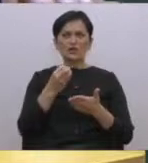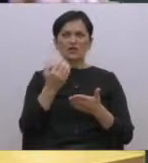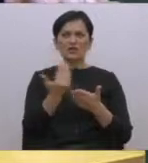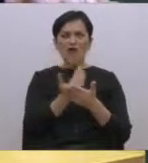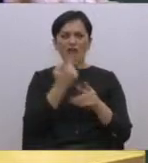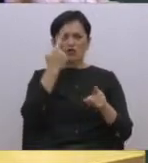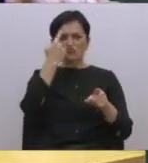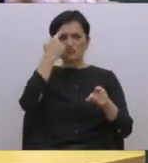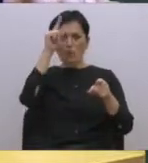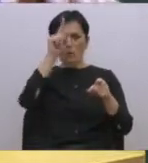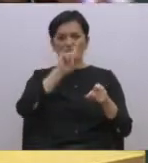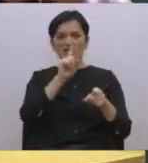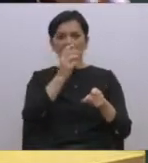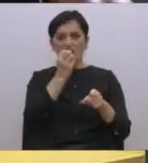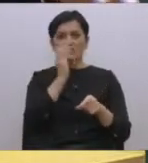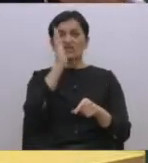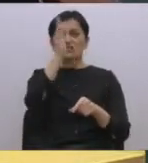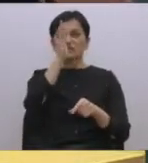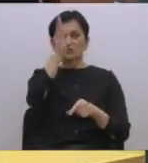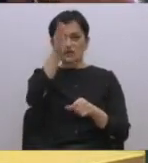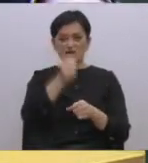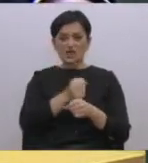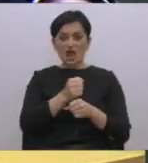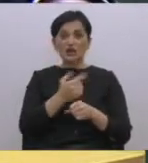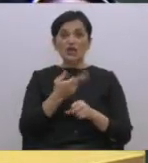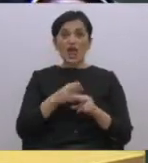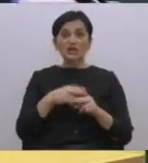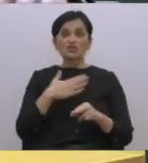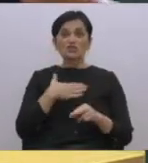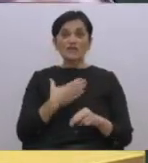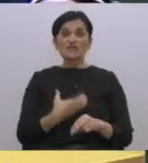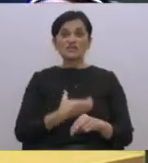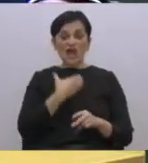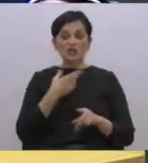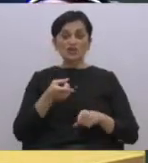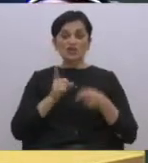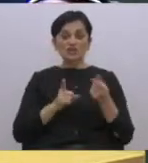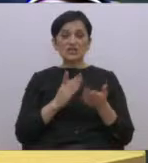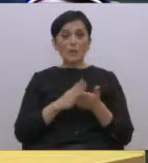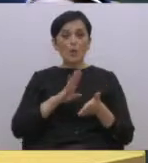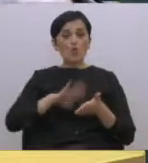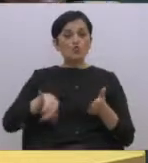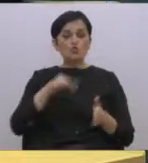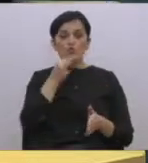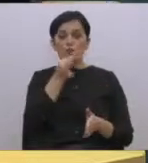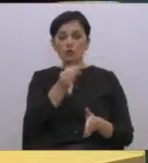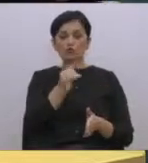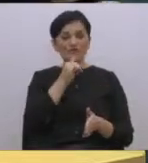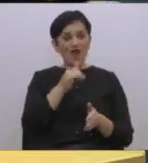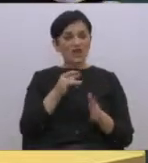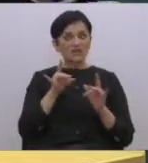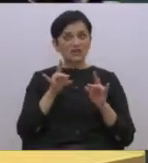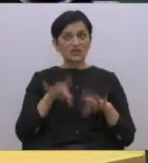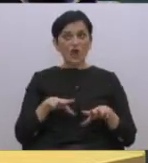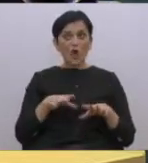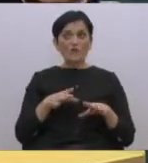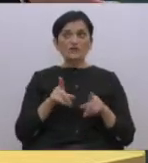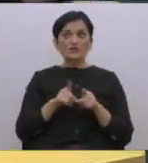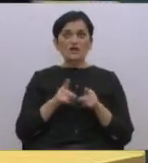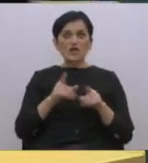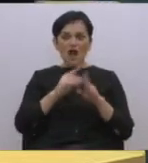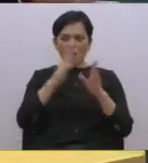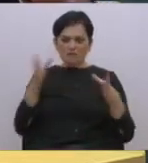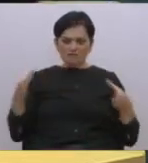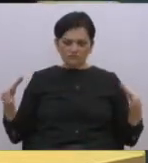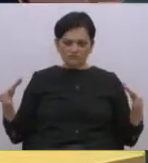pe creme, de-a derea, ca să-l gătebe, le-a creme. E sari, ce-i nici sașine, le-i dialoba. Da, ma sa se upa suhot, vei dal toit. Teli manca ne mușau, sa ma